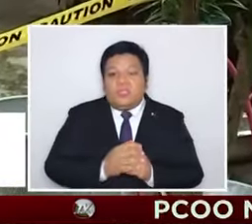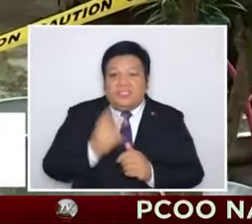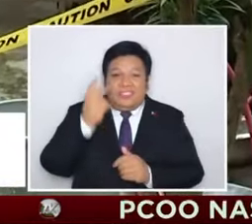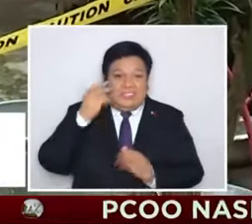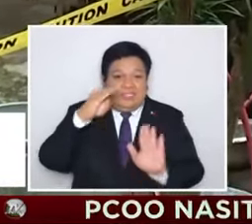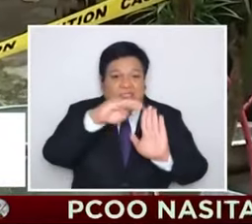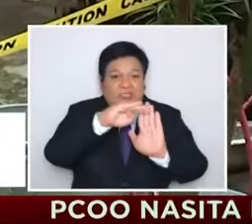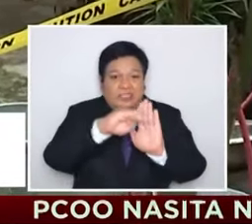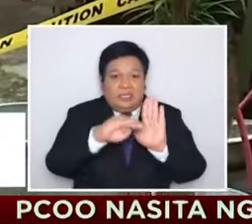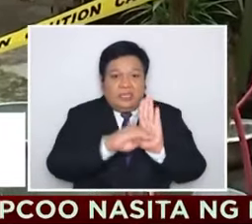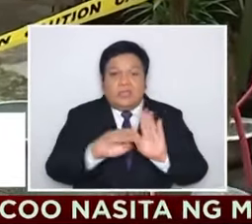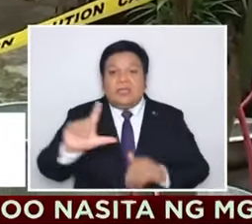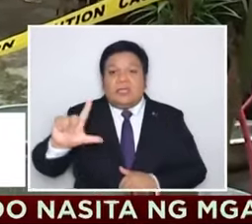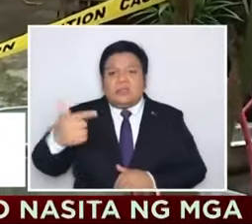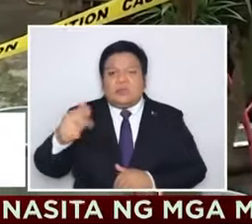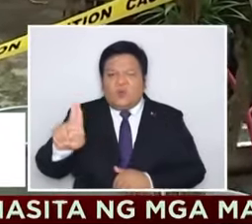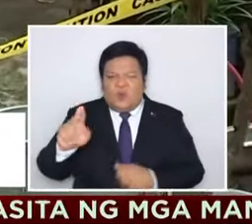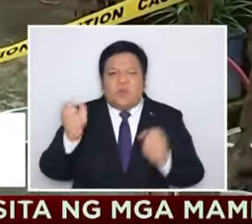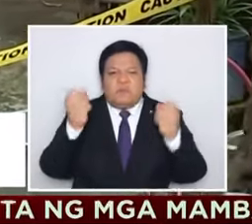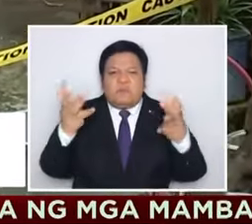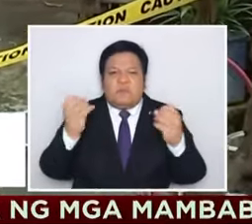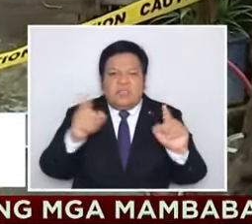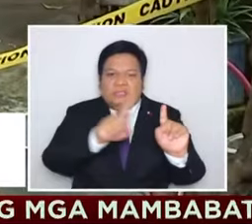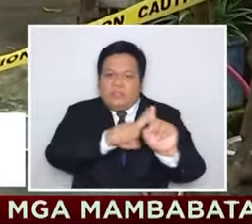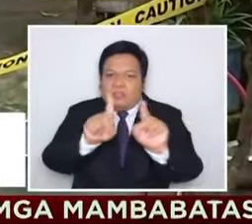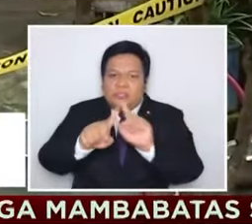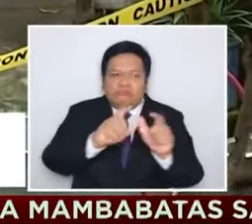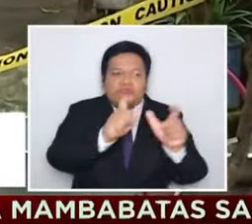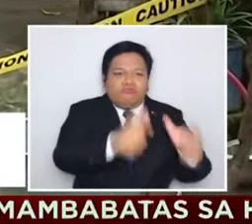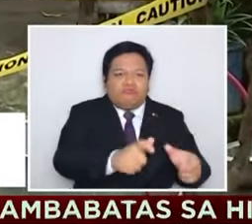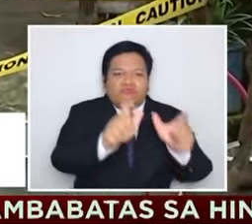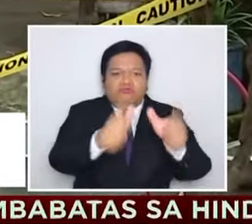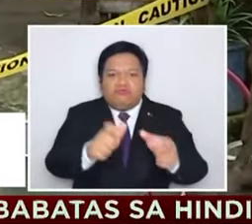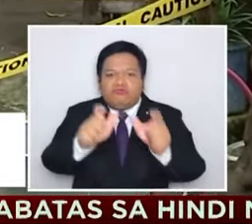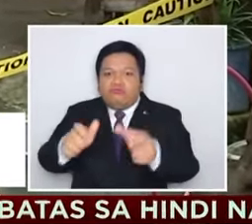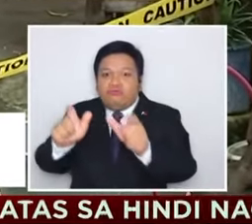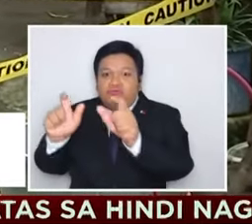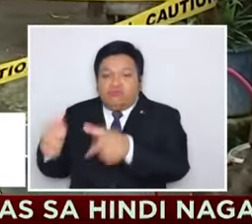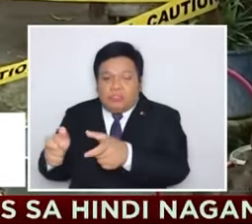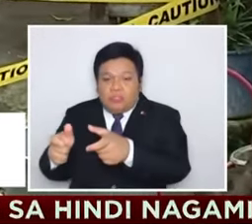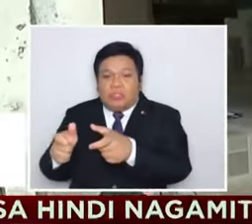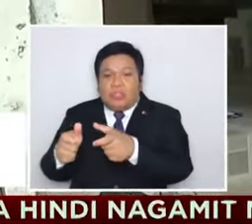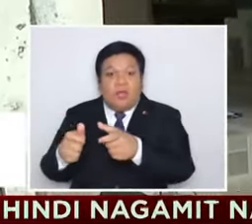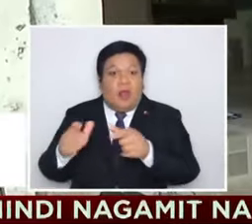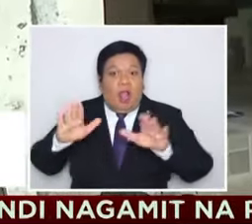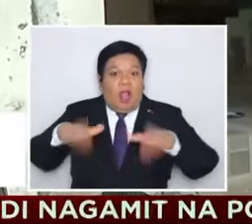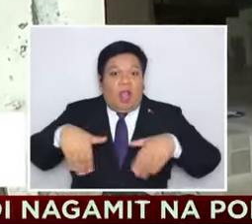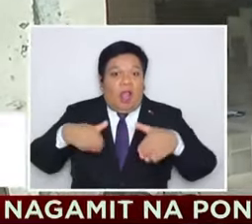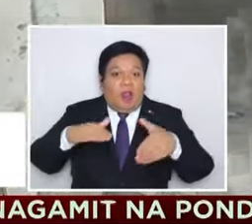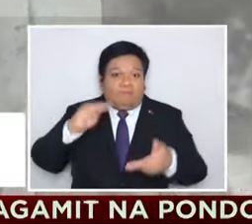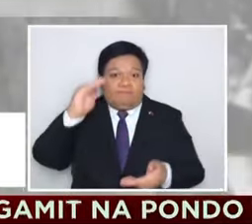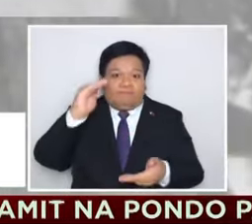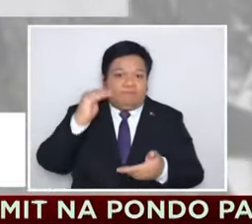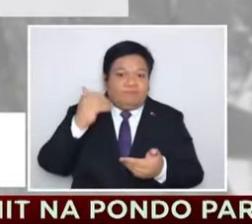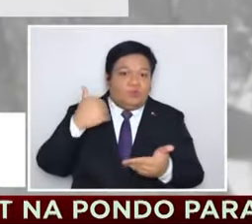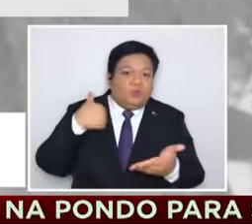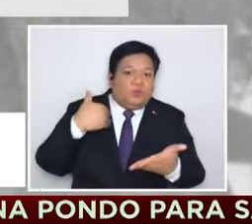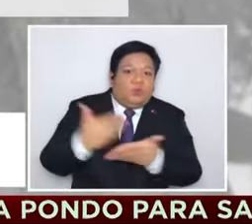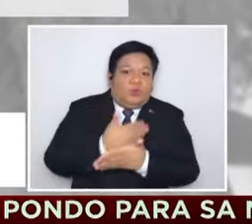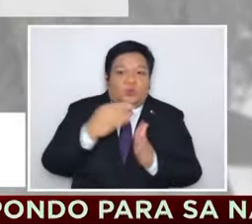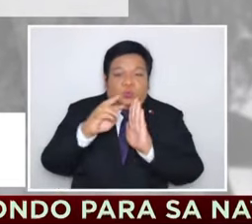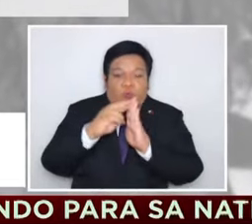may pinakamaraming ipinatutupad na granular lockdown, hindi pa man na ibaba ang bagong guidelines.